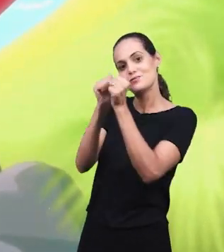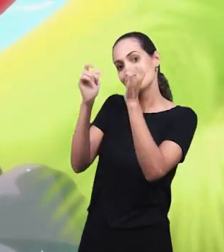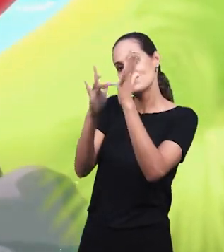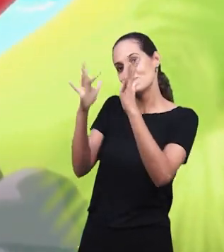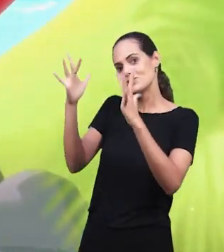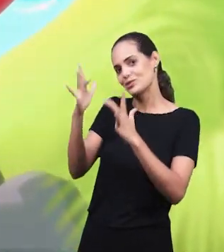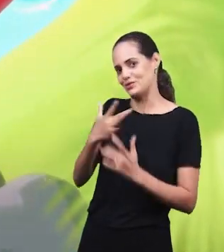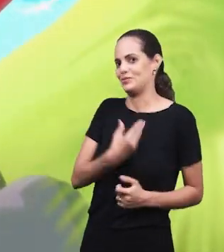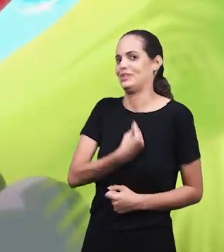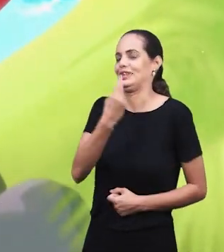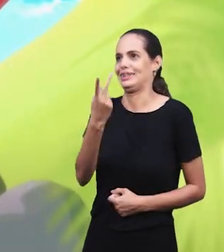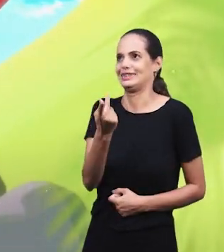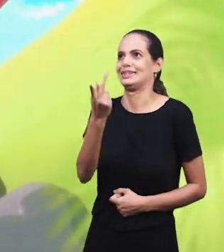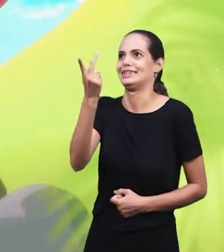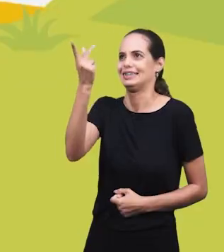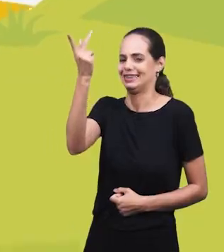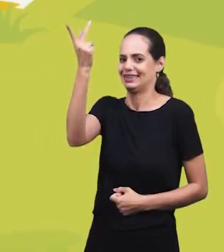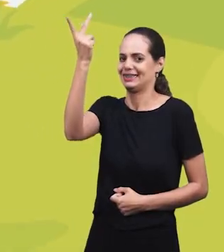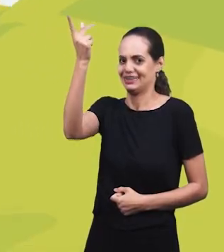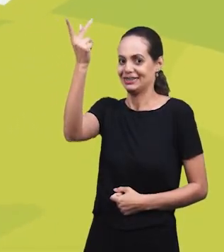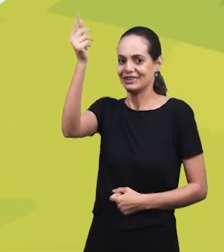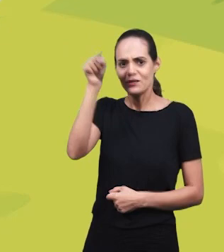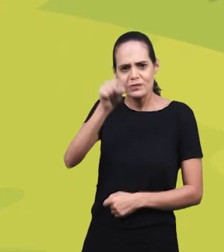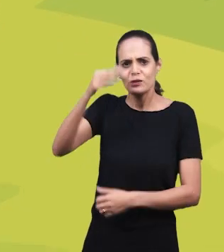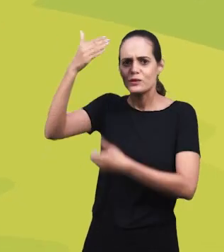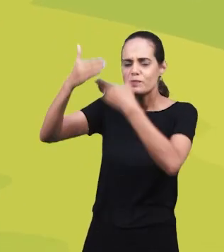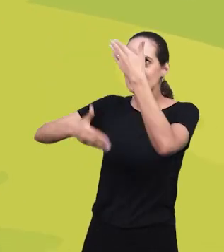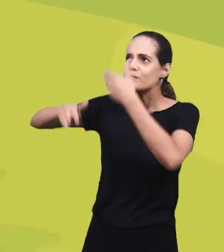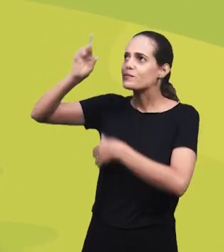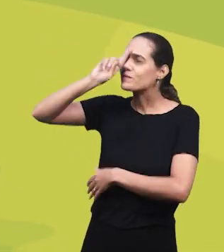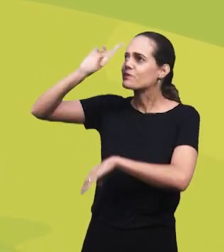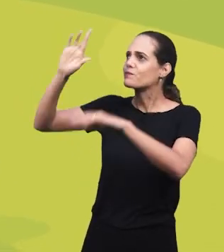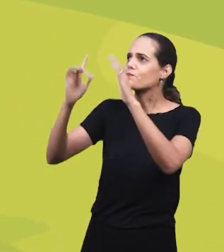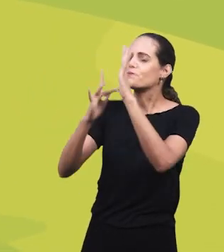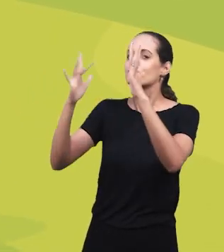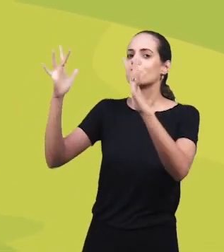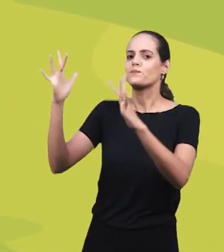pão da vida. Andai na minha presença